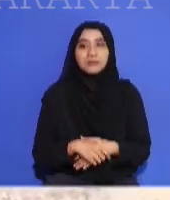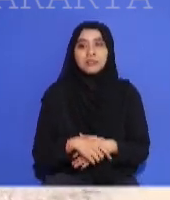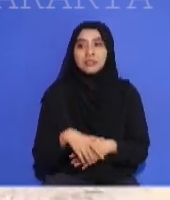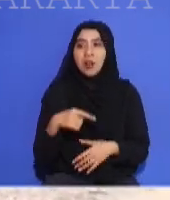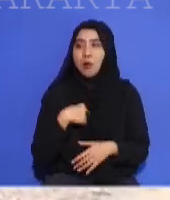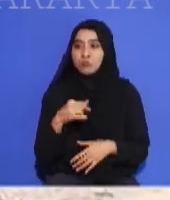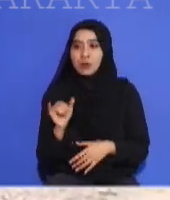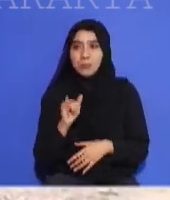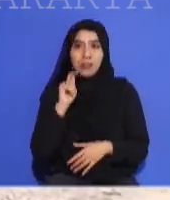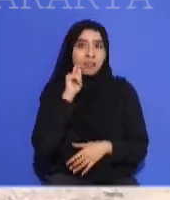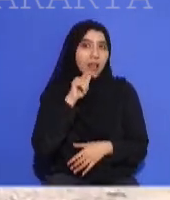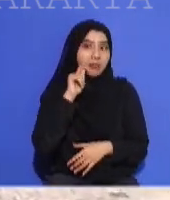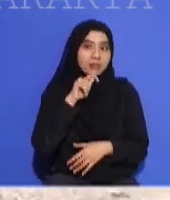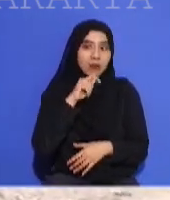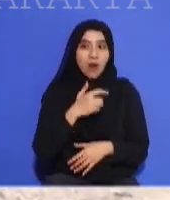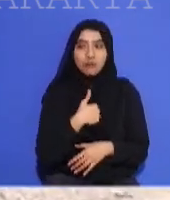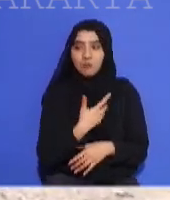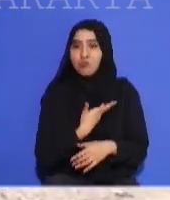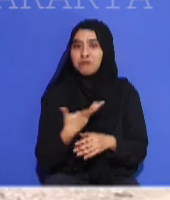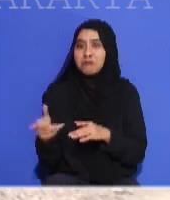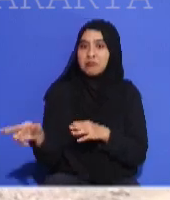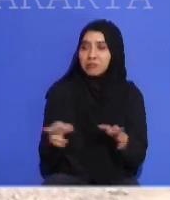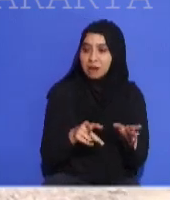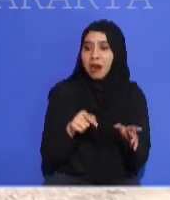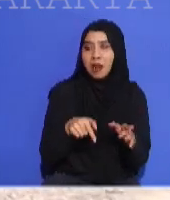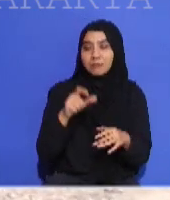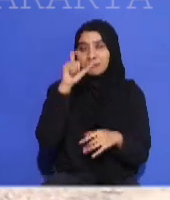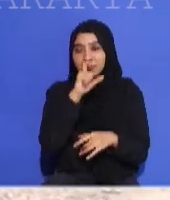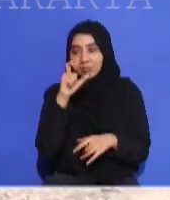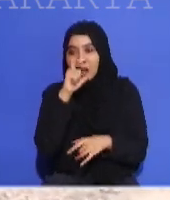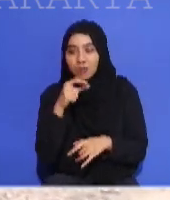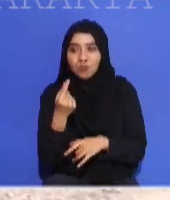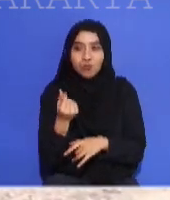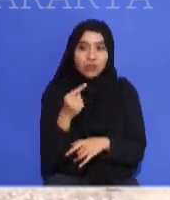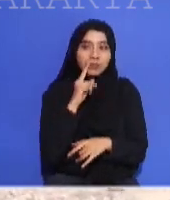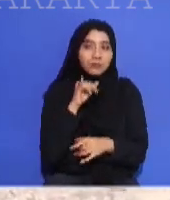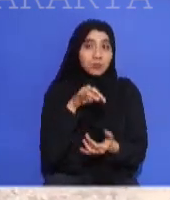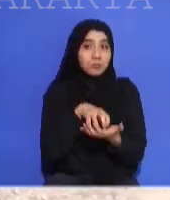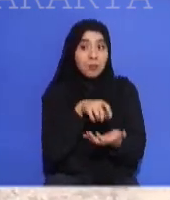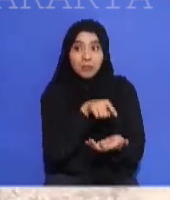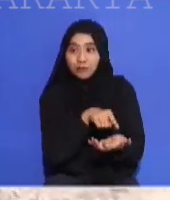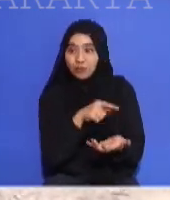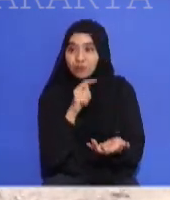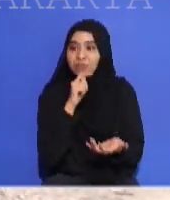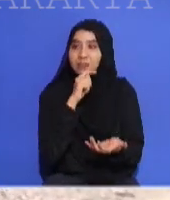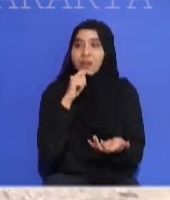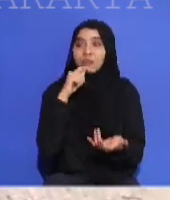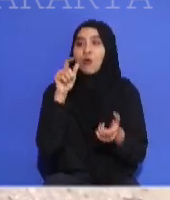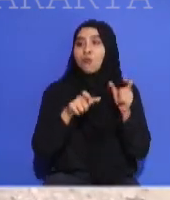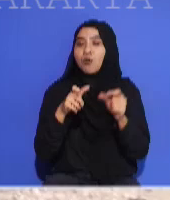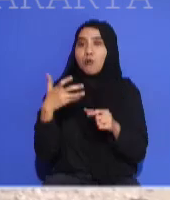niku pengen rencana ayo dadi golek nggo golek hasil ngoten niku. Mboten retos nek nika iku golek hasil retos